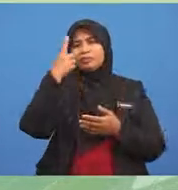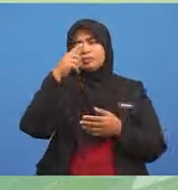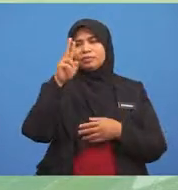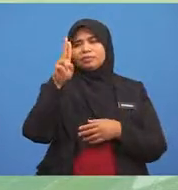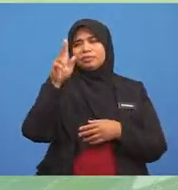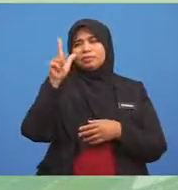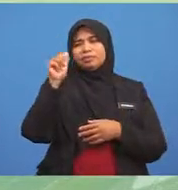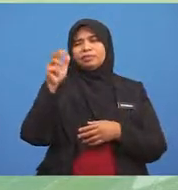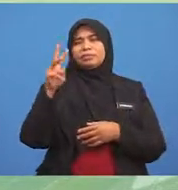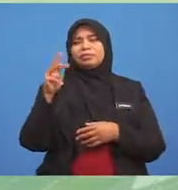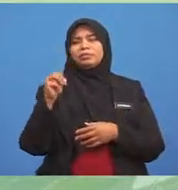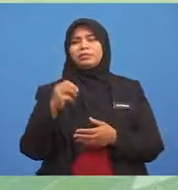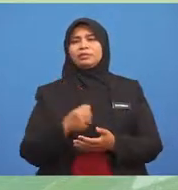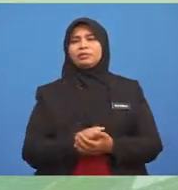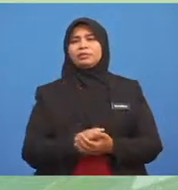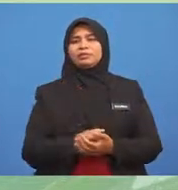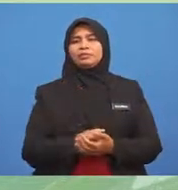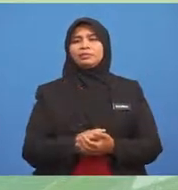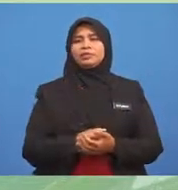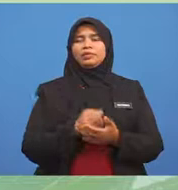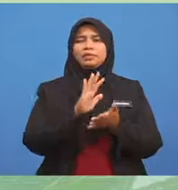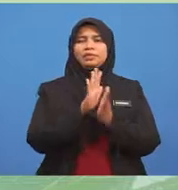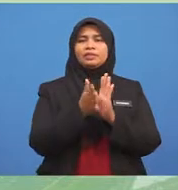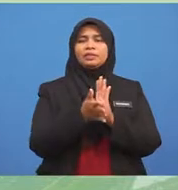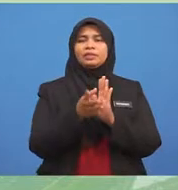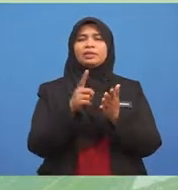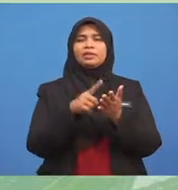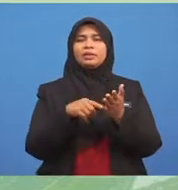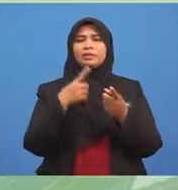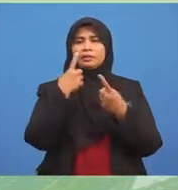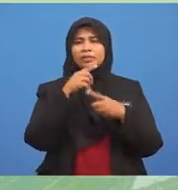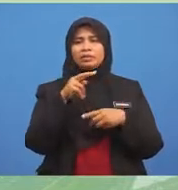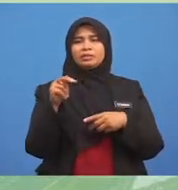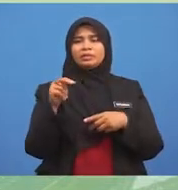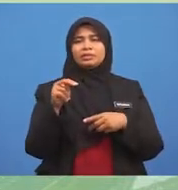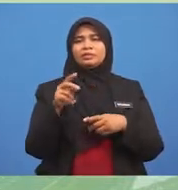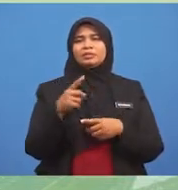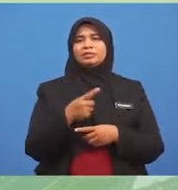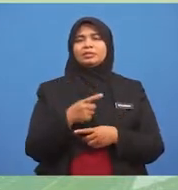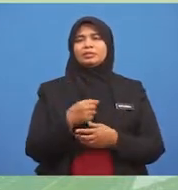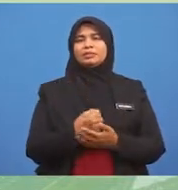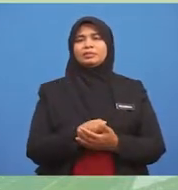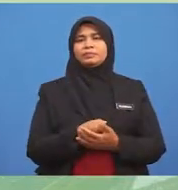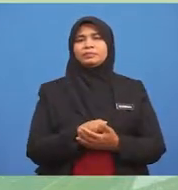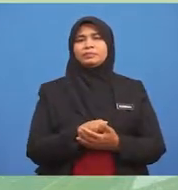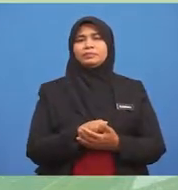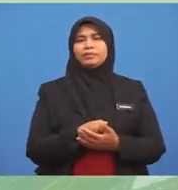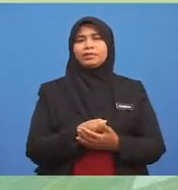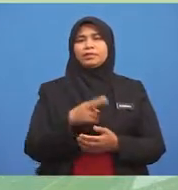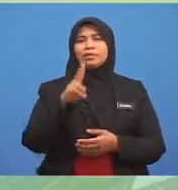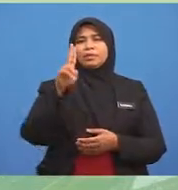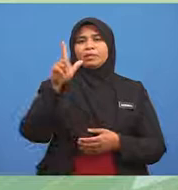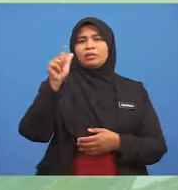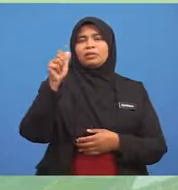hukum dalam hadis tadi ya. Jadi, apakah jawapannya? Jawapannya ialah